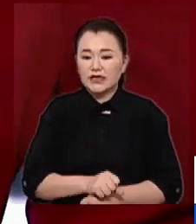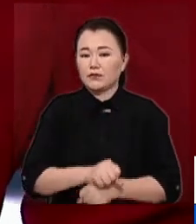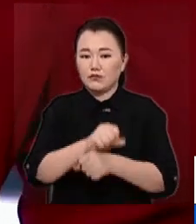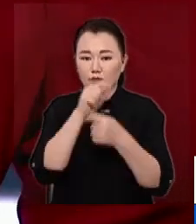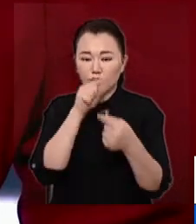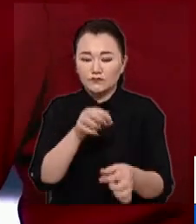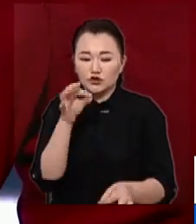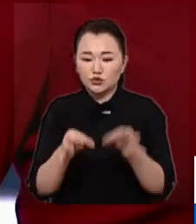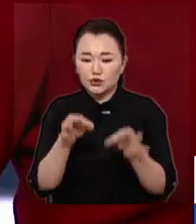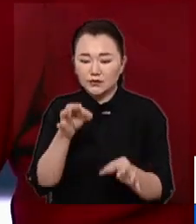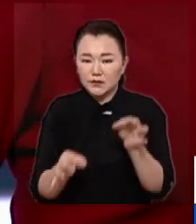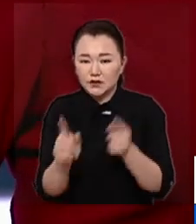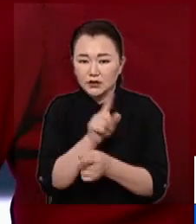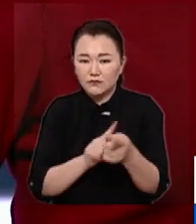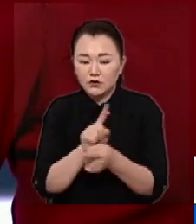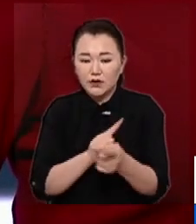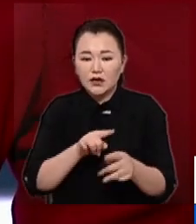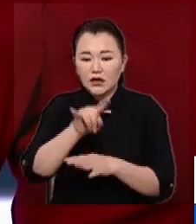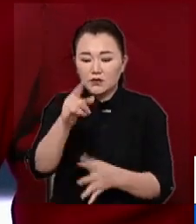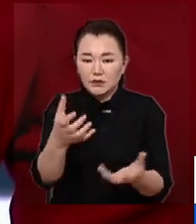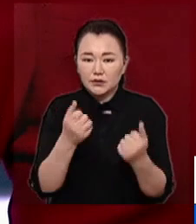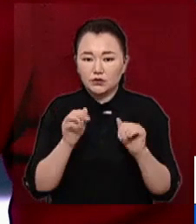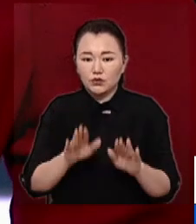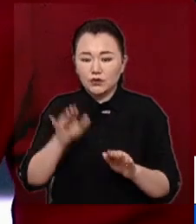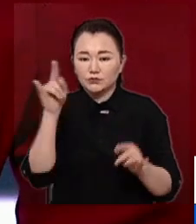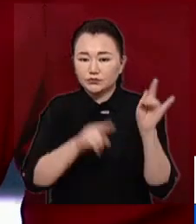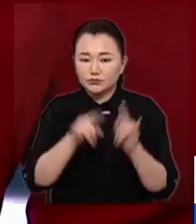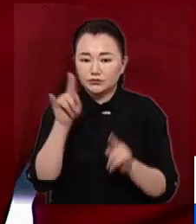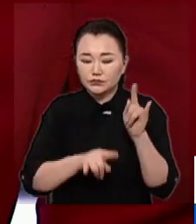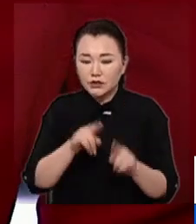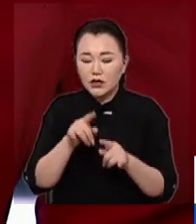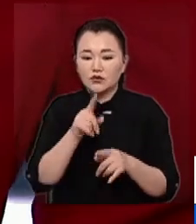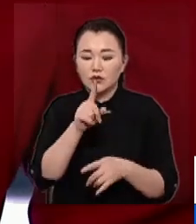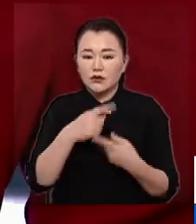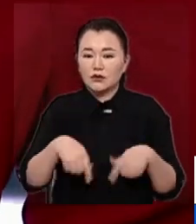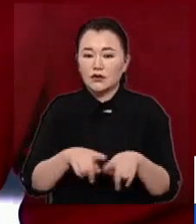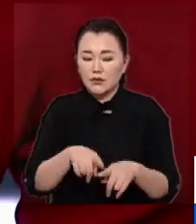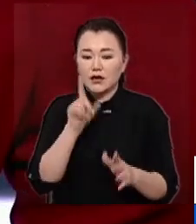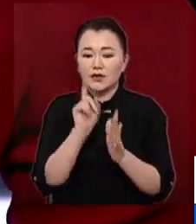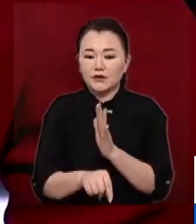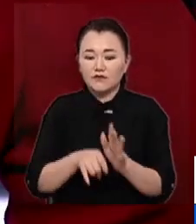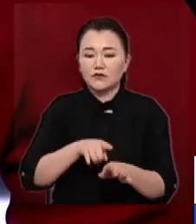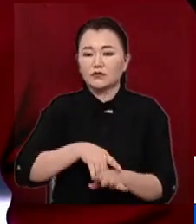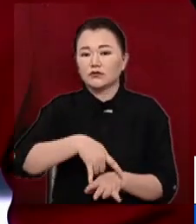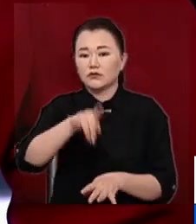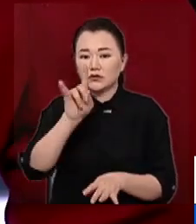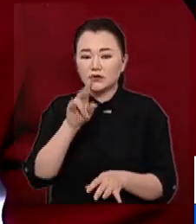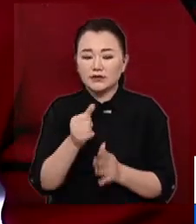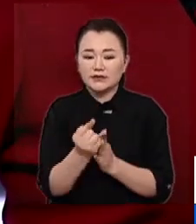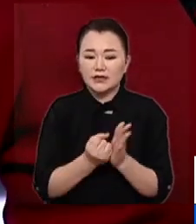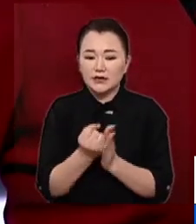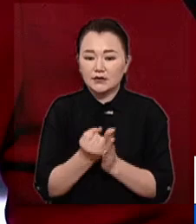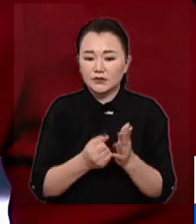против судебной реформы. Аэропорт принимает только прибывающие самолеты, но авиакомпании уже отправляют воздушные суда на